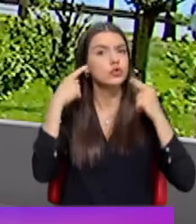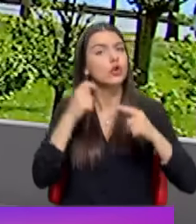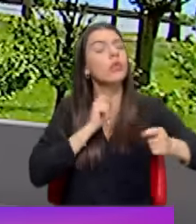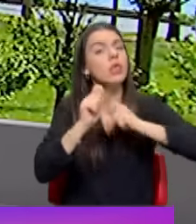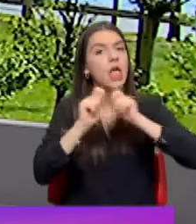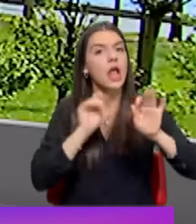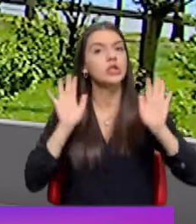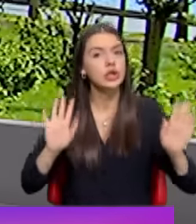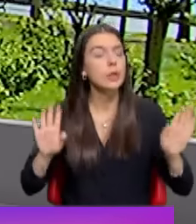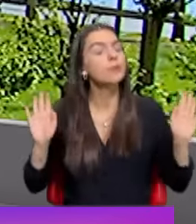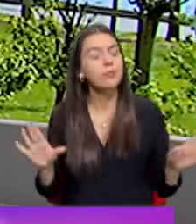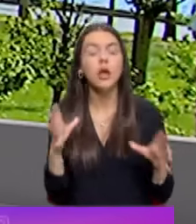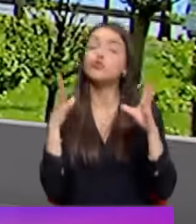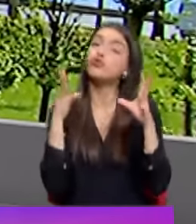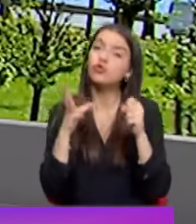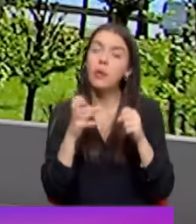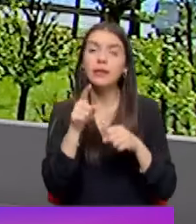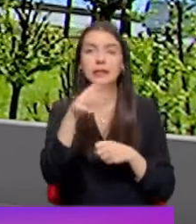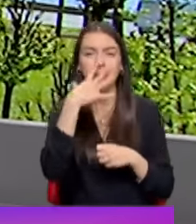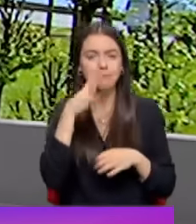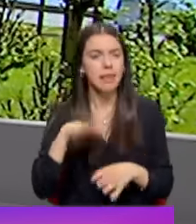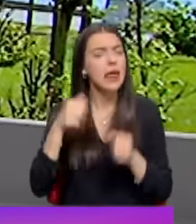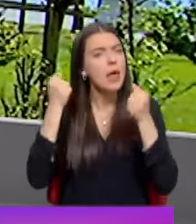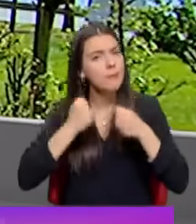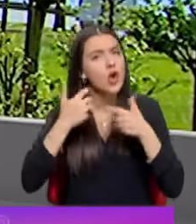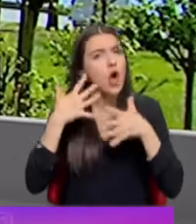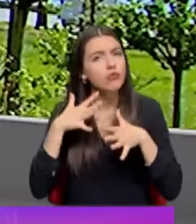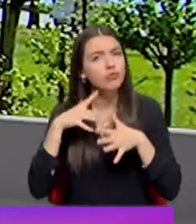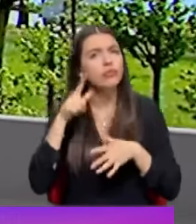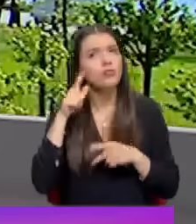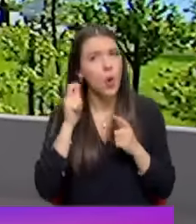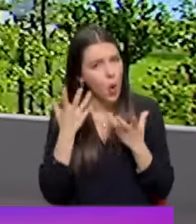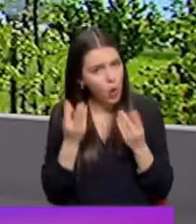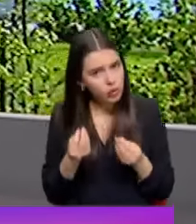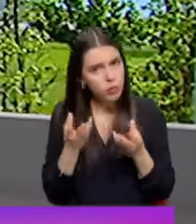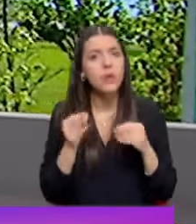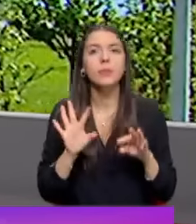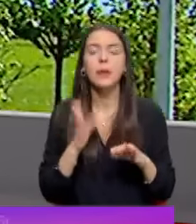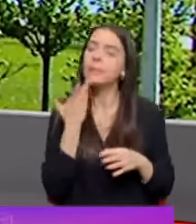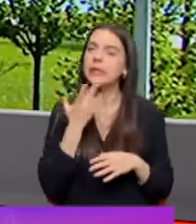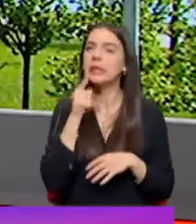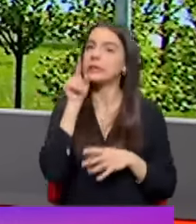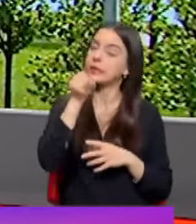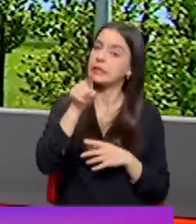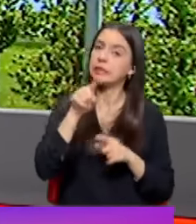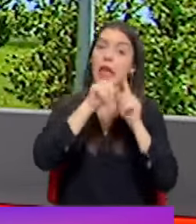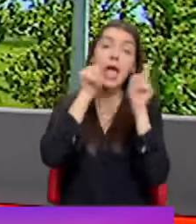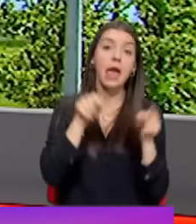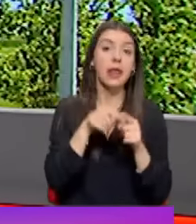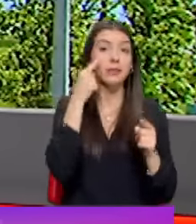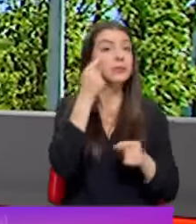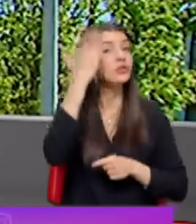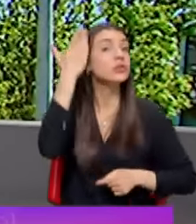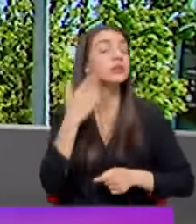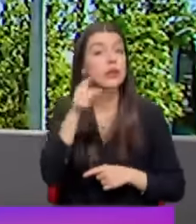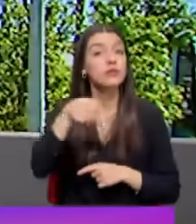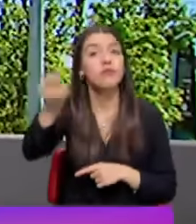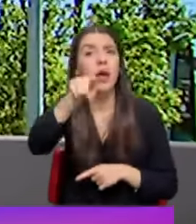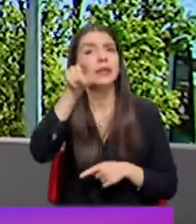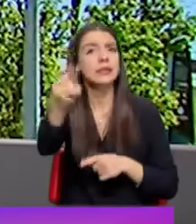Peki cumartesi günü beklenen boykot gerçekleşti mi? Mesela siz, ekran başındaki izleyicilerimiz,